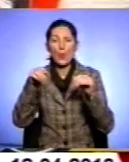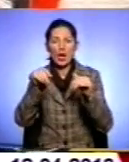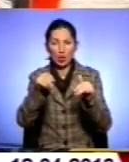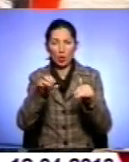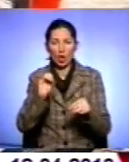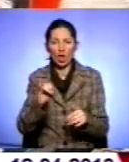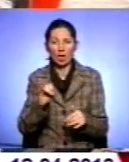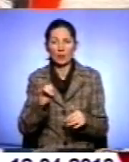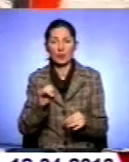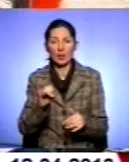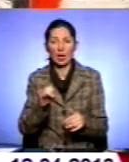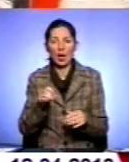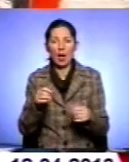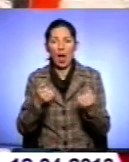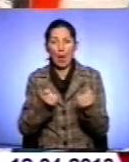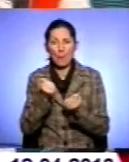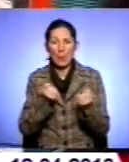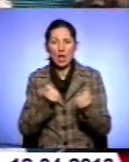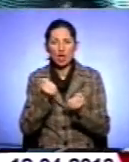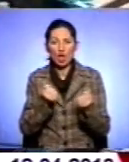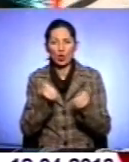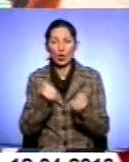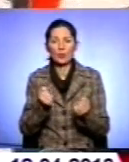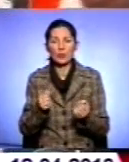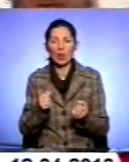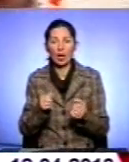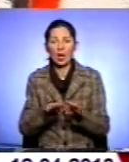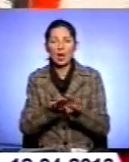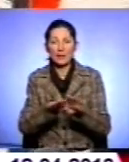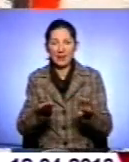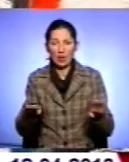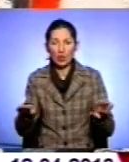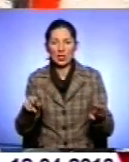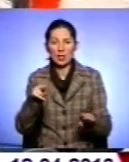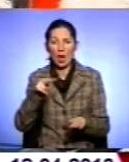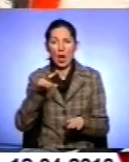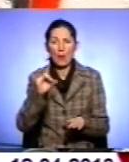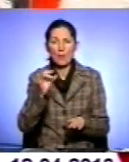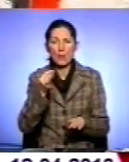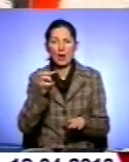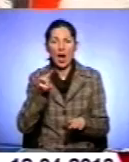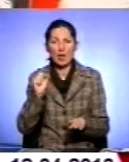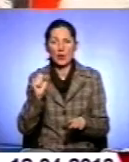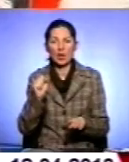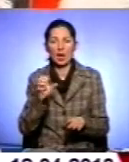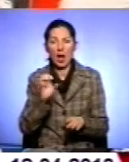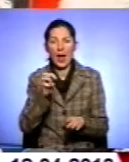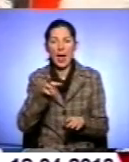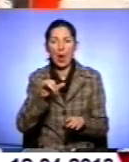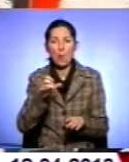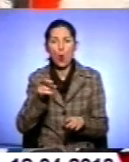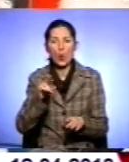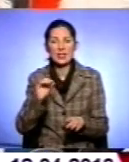і гудронатором, і наноситься праймер і емульсією. Після